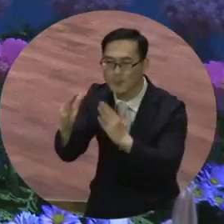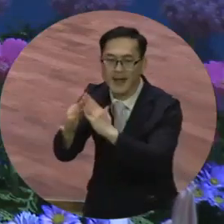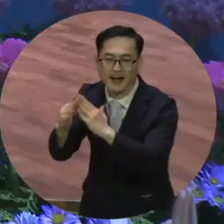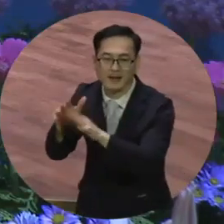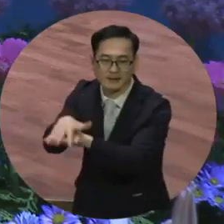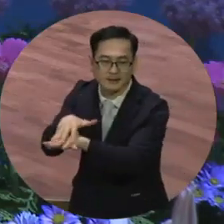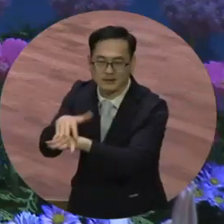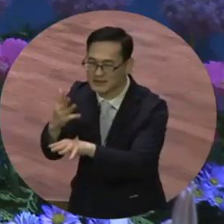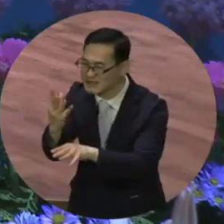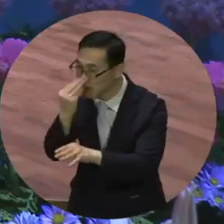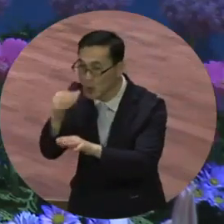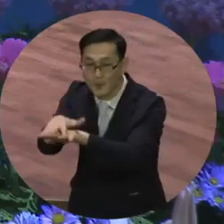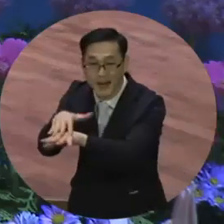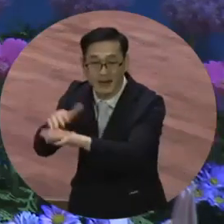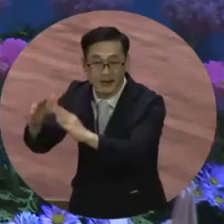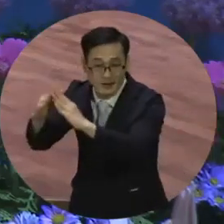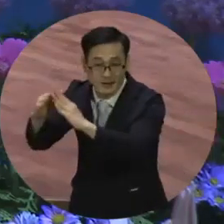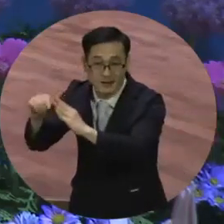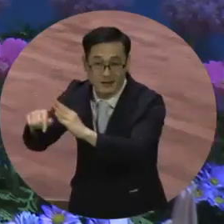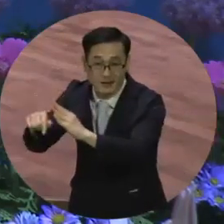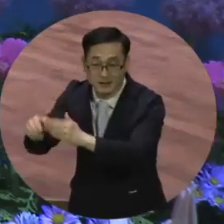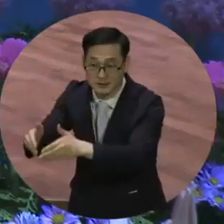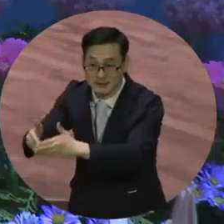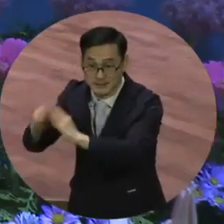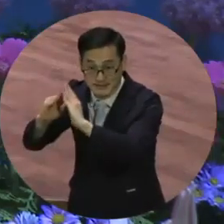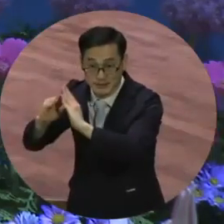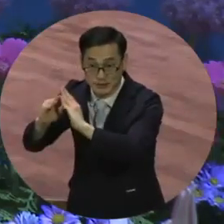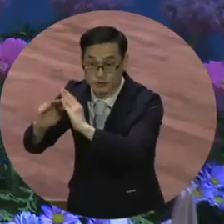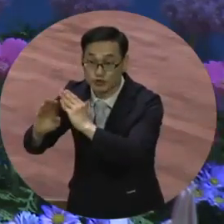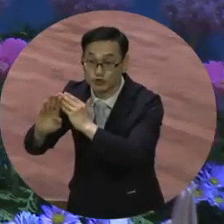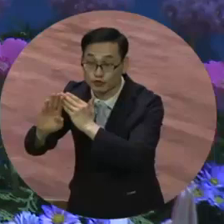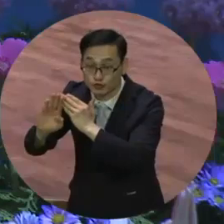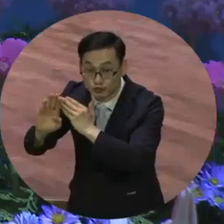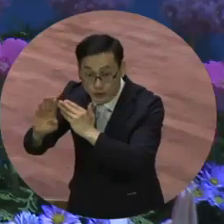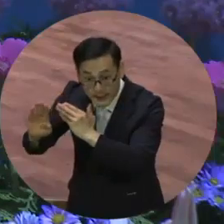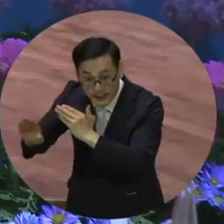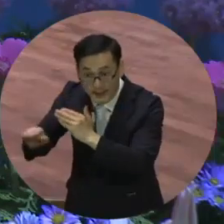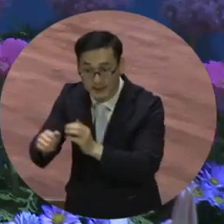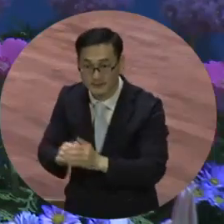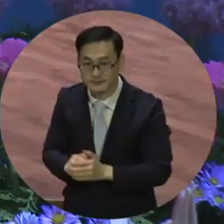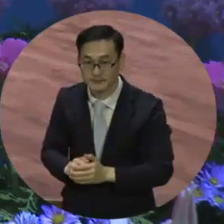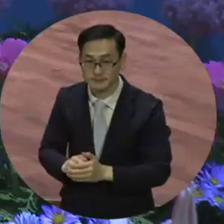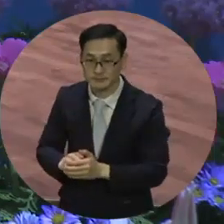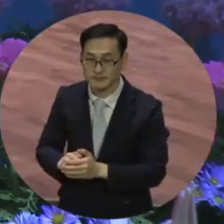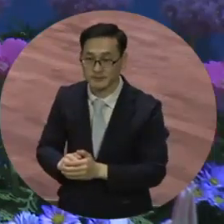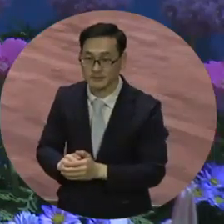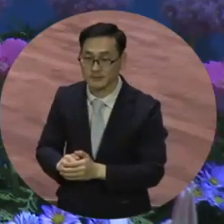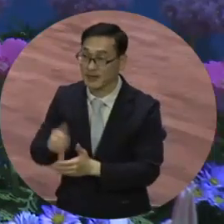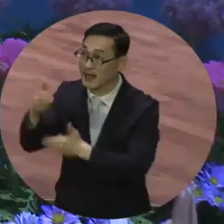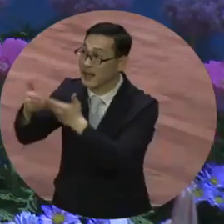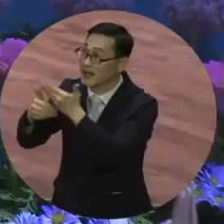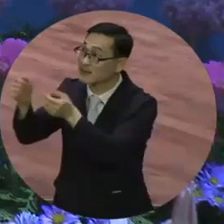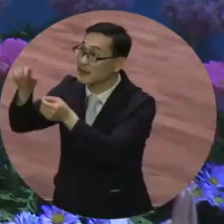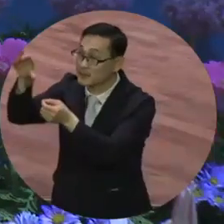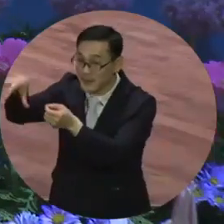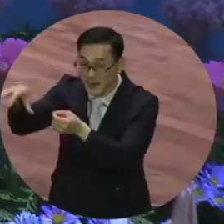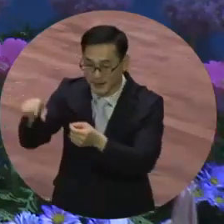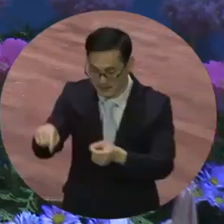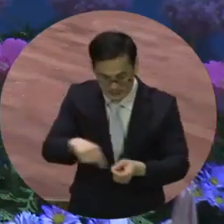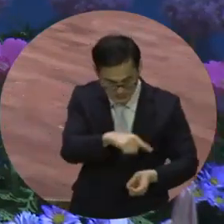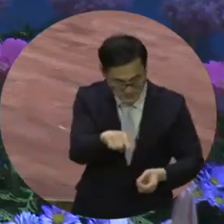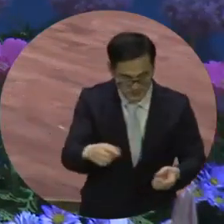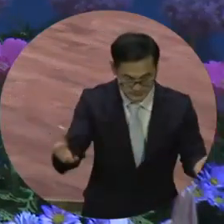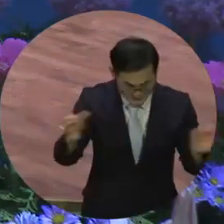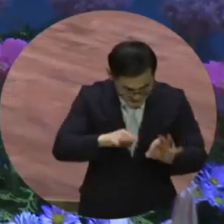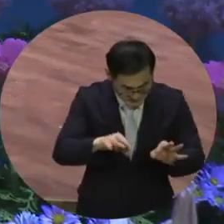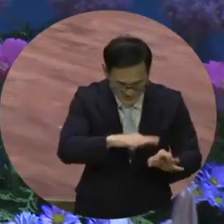후 성전을 지은 후 하나님 앞에 헌물을 드린 것이 뭐요? 하나님이